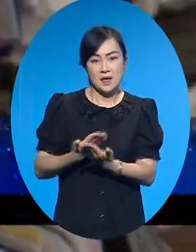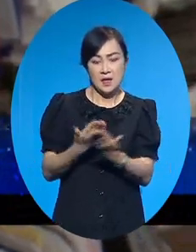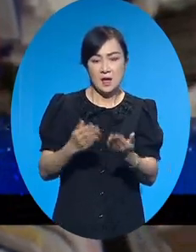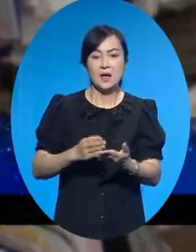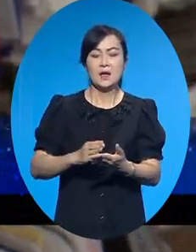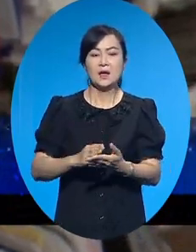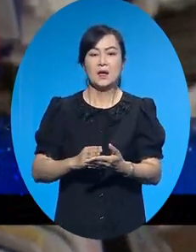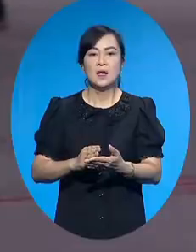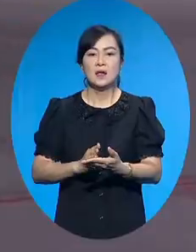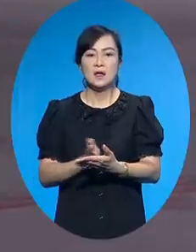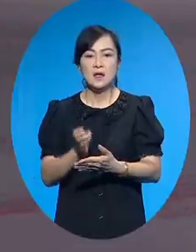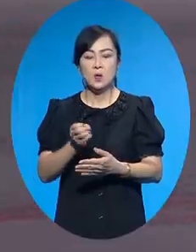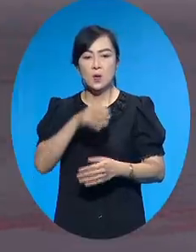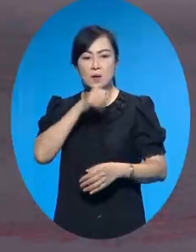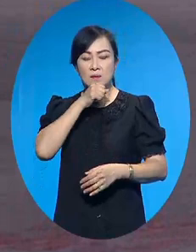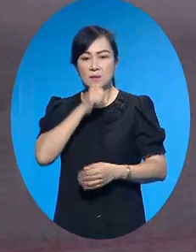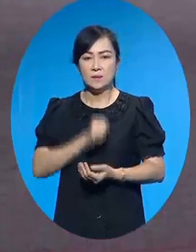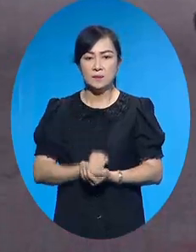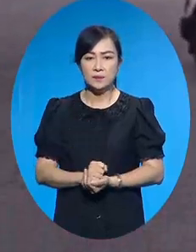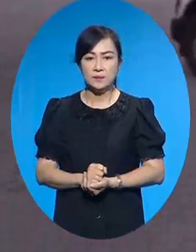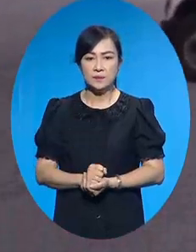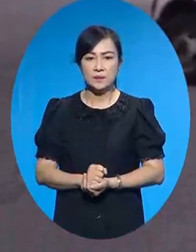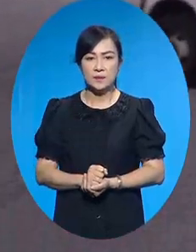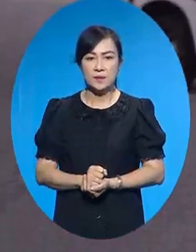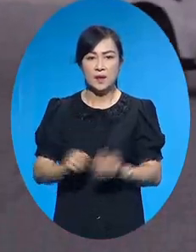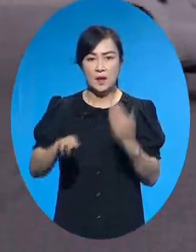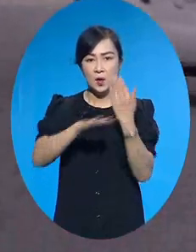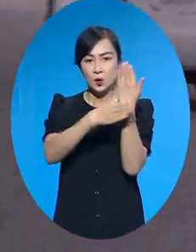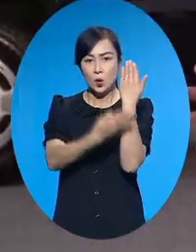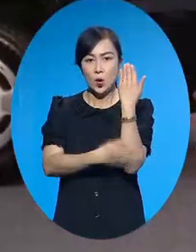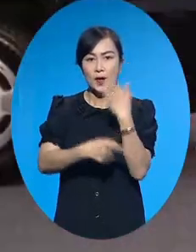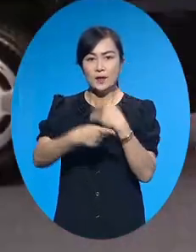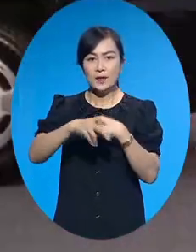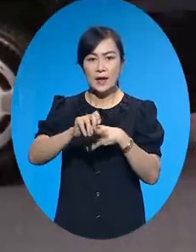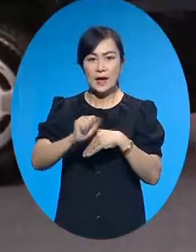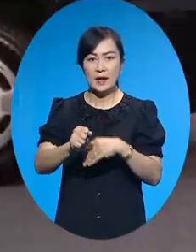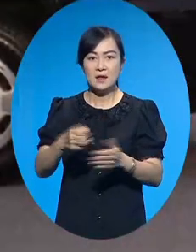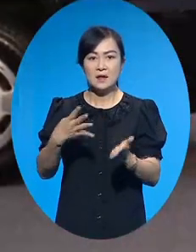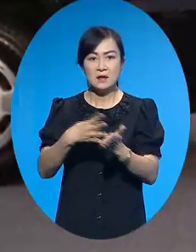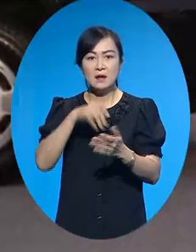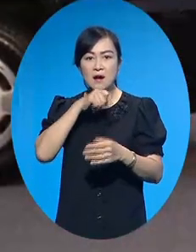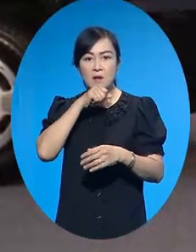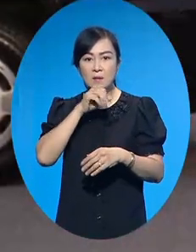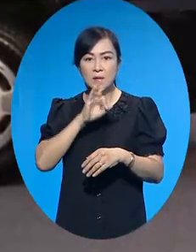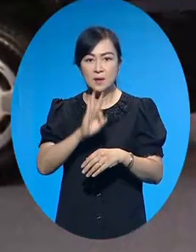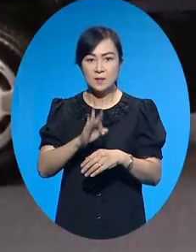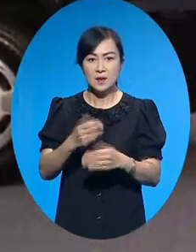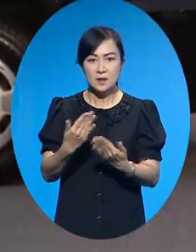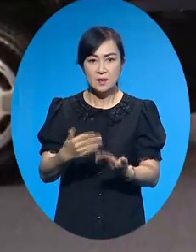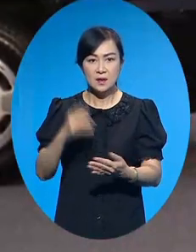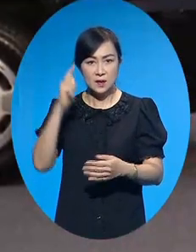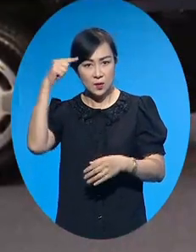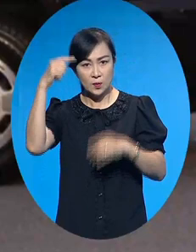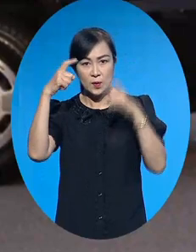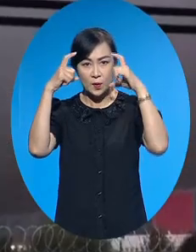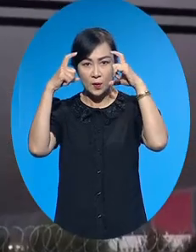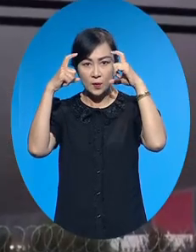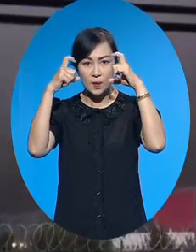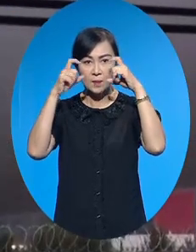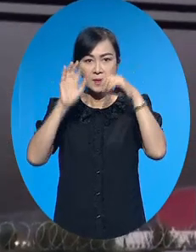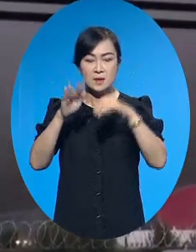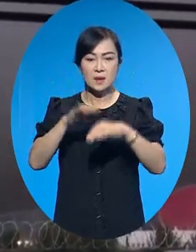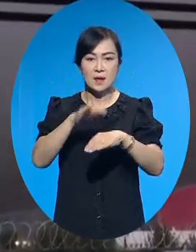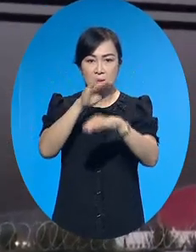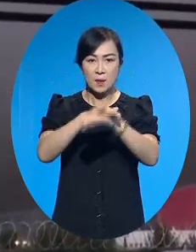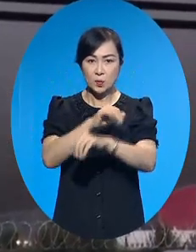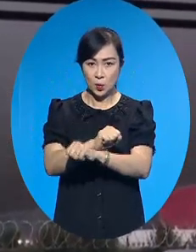cảm với ông ta. Truy tố của tòa án bang Georgia là vụ thứ tư ông Trump bị truy tố, nhưng là vụ đầu tiên có chụp ảnh chân dung trước khi